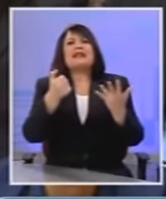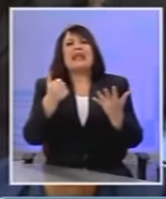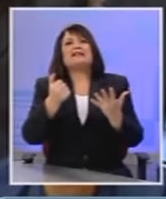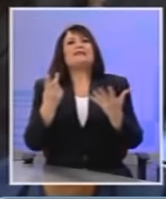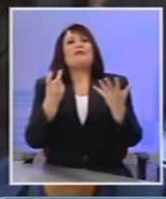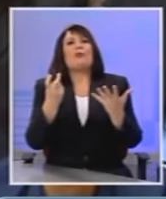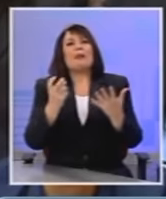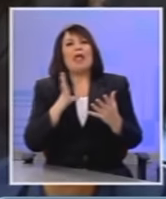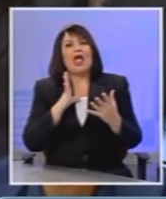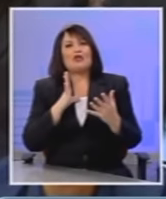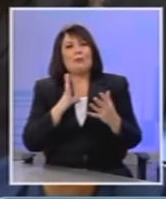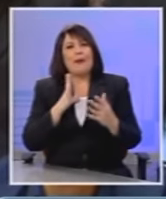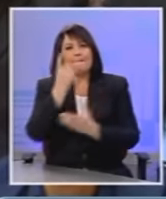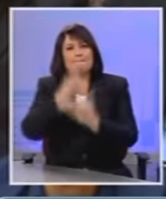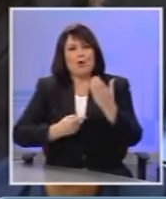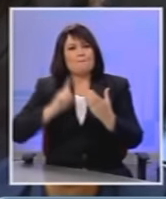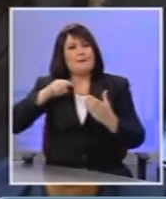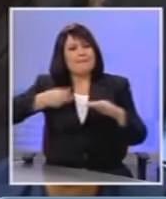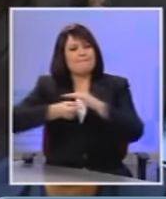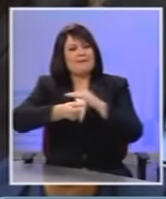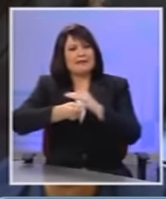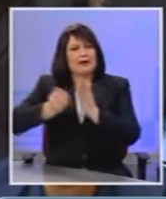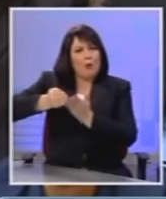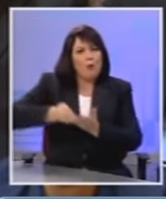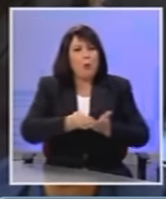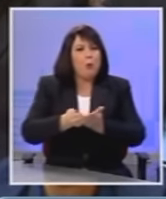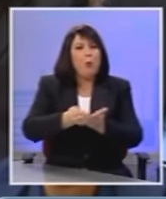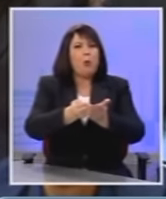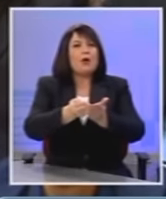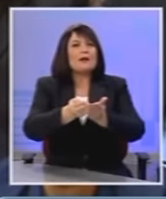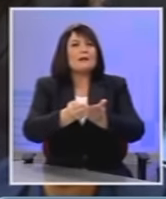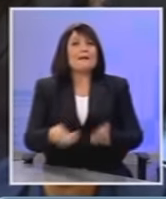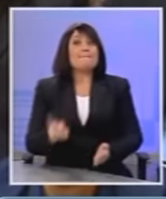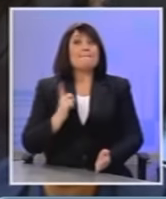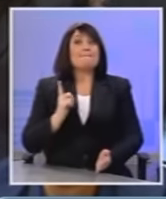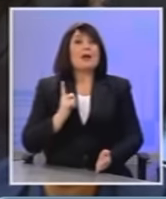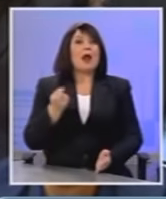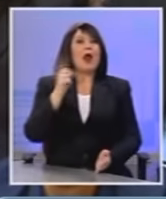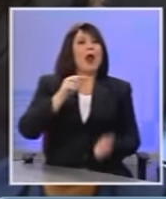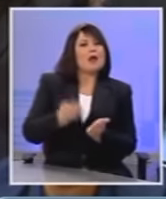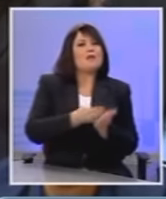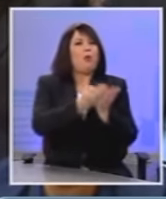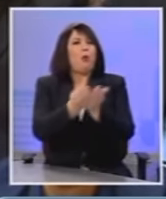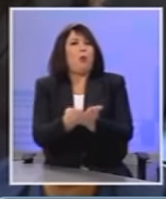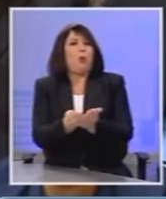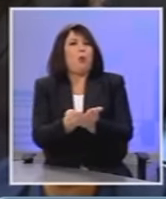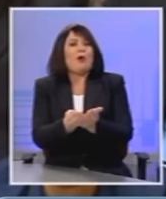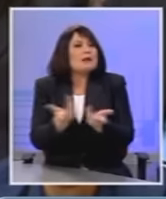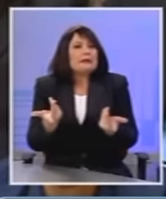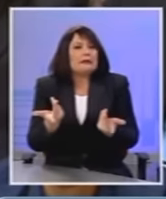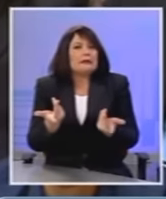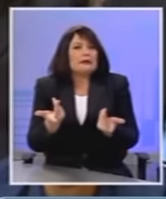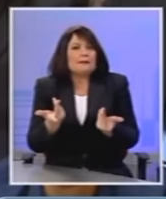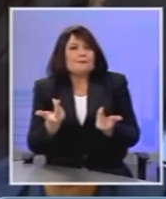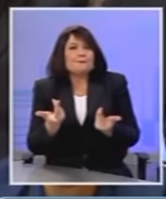70 πρόσφυγες και παράνομους μετανάστες και να την περιμένει μια άλλη φουσκωτή βάρκα